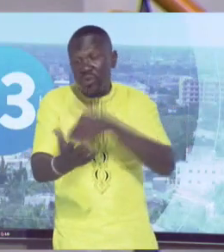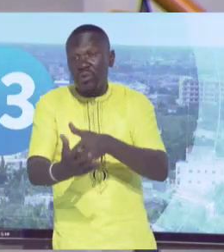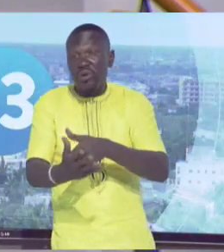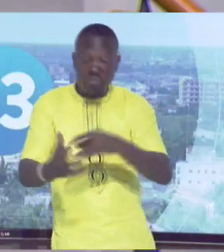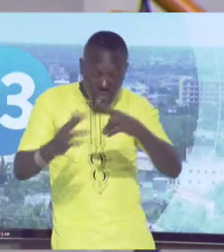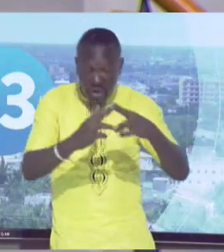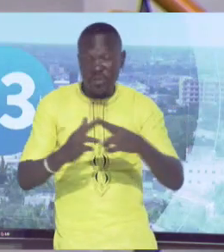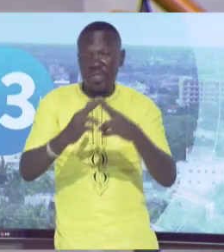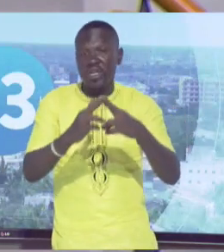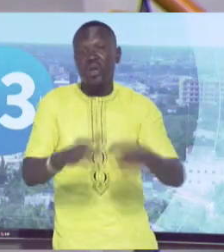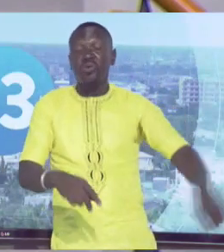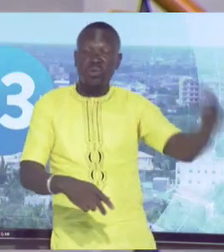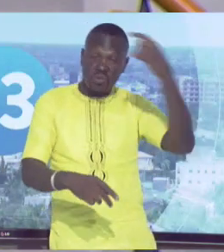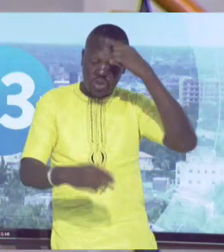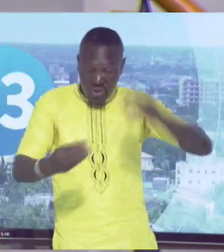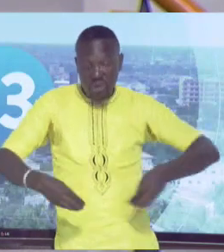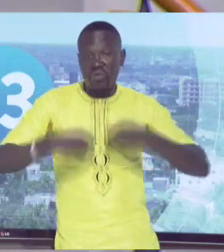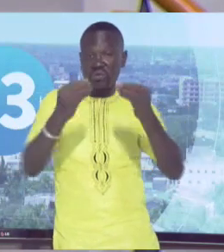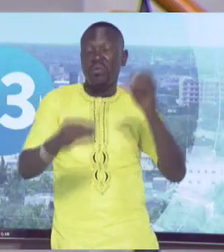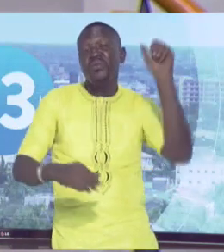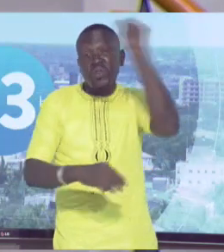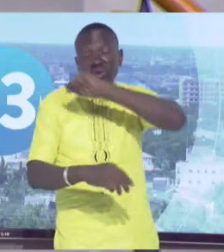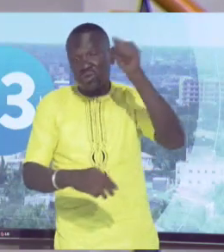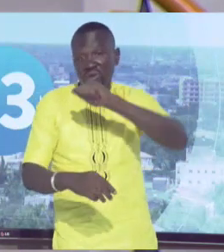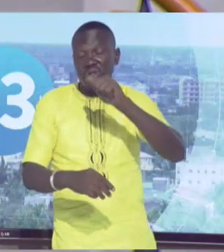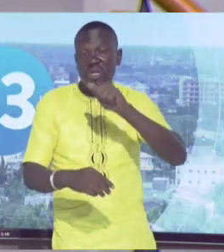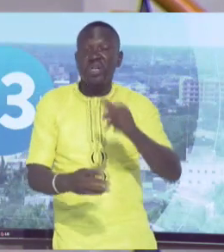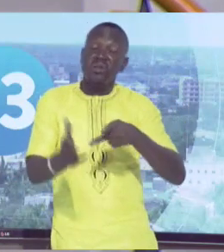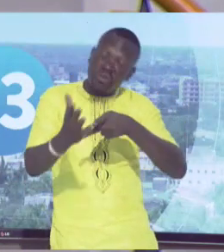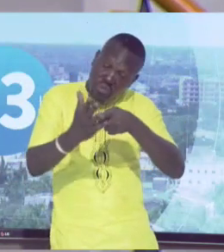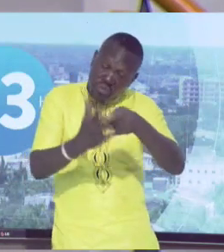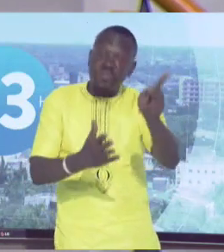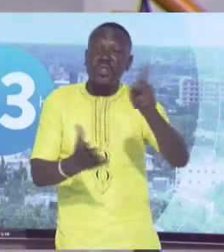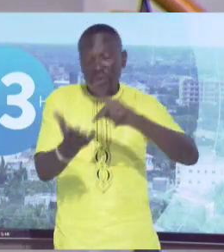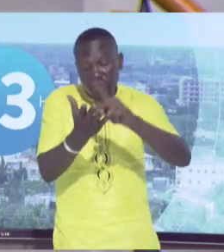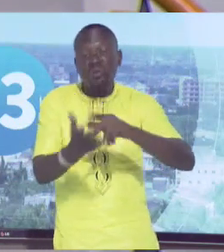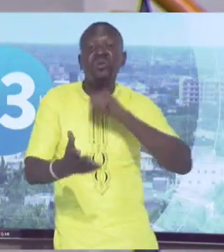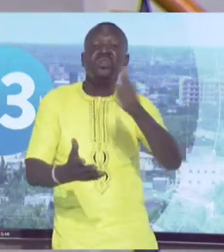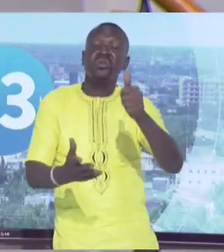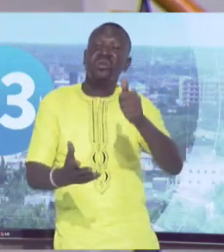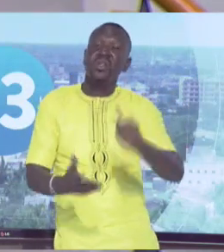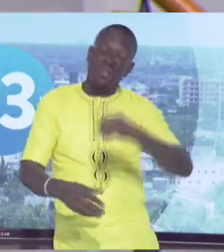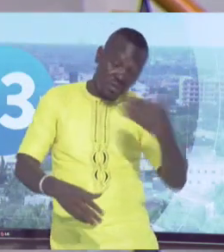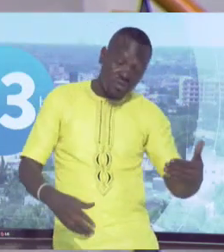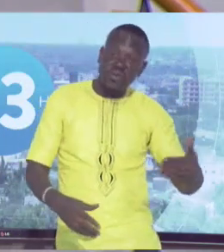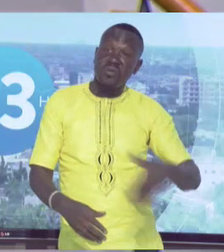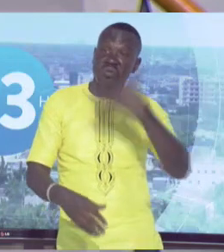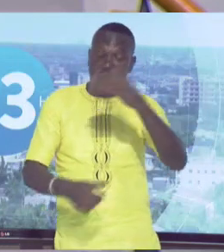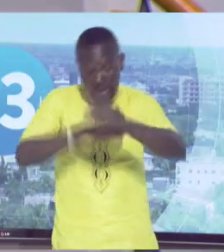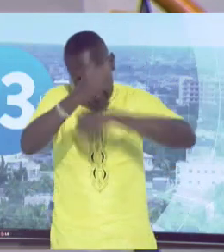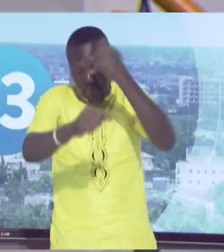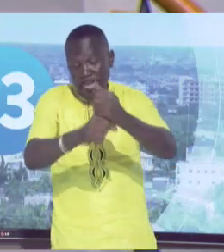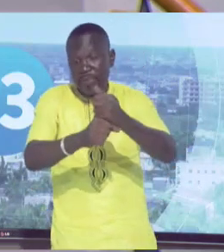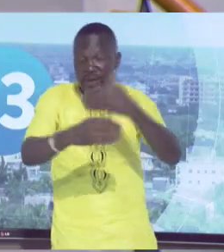le gouvernement alloue pour assurer la gratuité des soins pour les femmes et les enfants de moins de 5 ans.